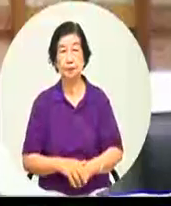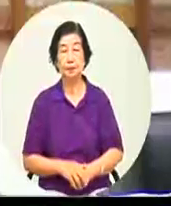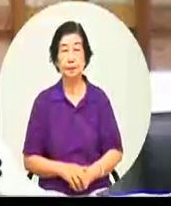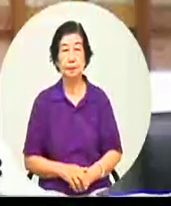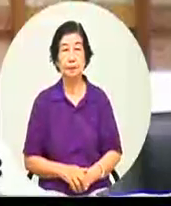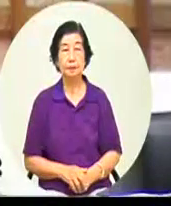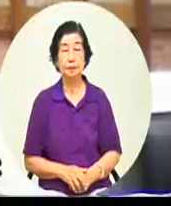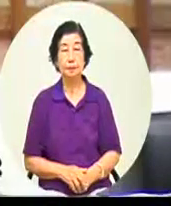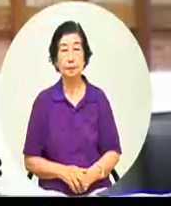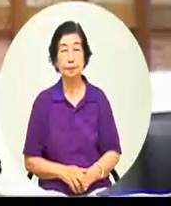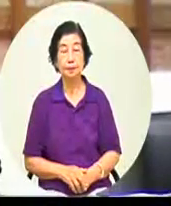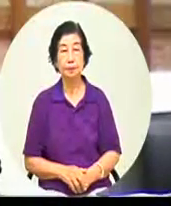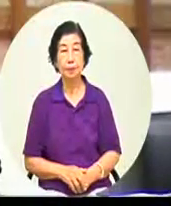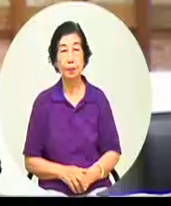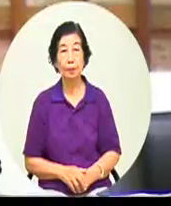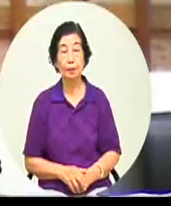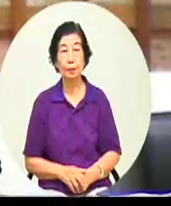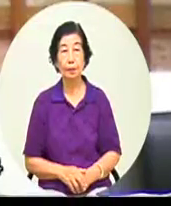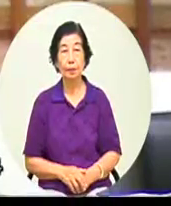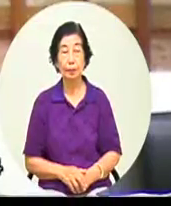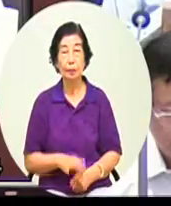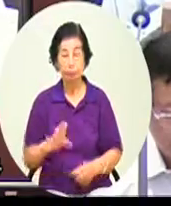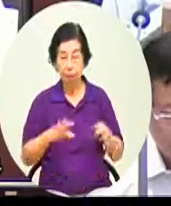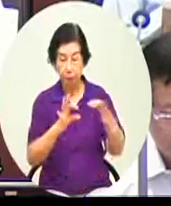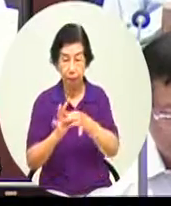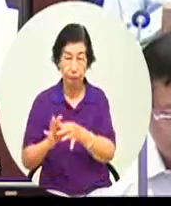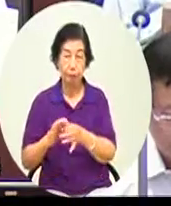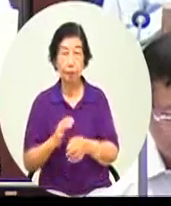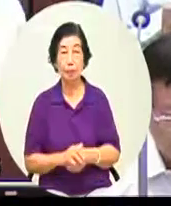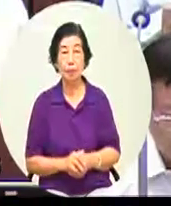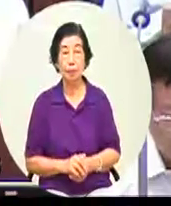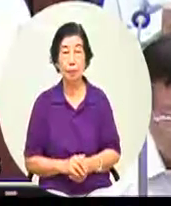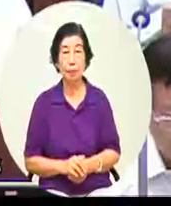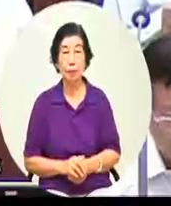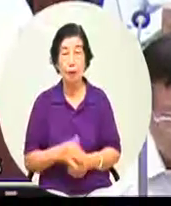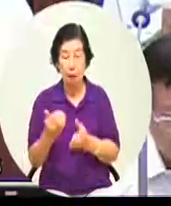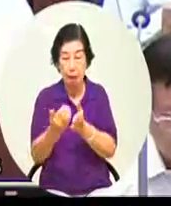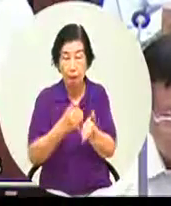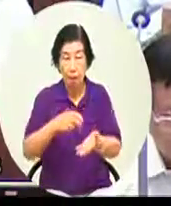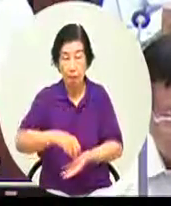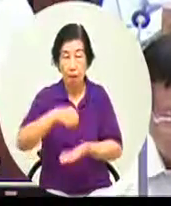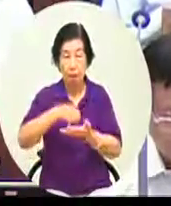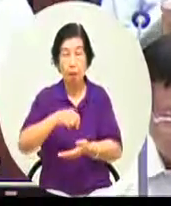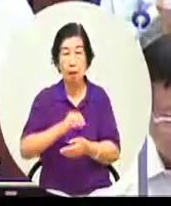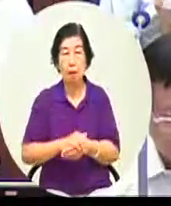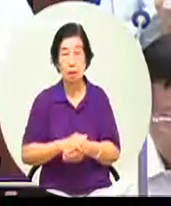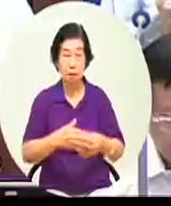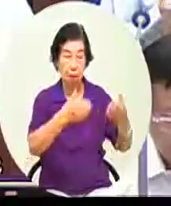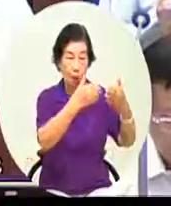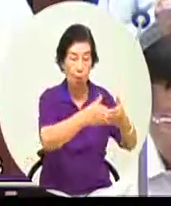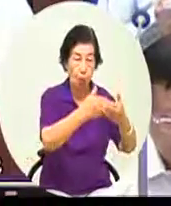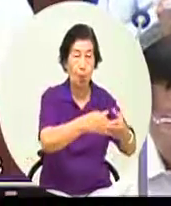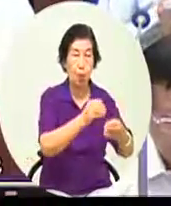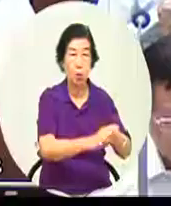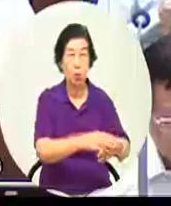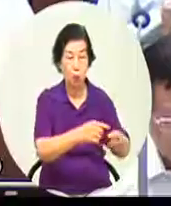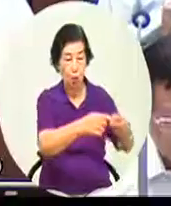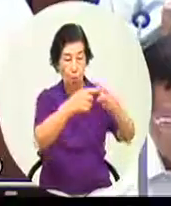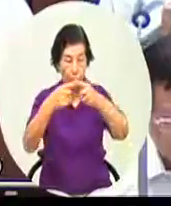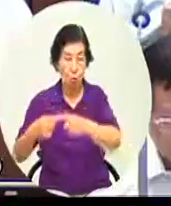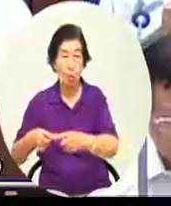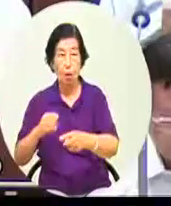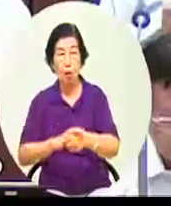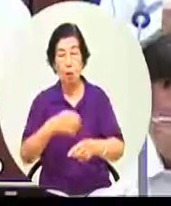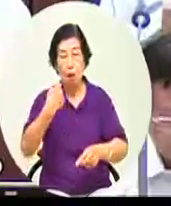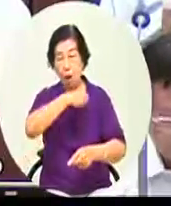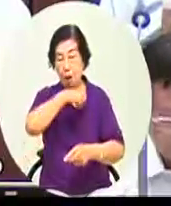2分钟。 好，继续。 好，那所以刚刚议员所提到的就是陆客减少的这个状况，大概就是今年